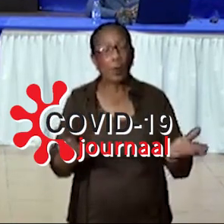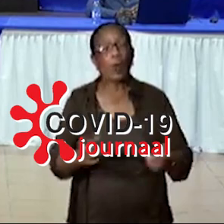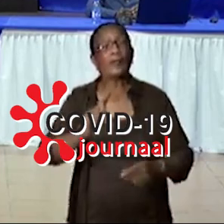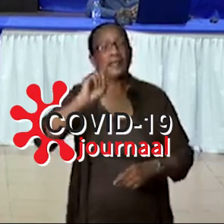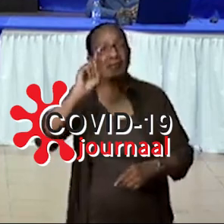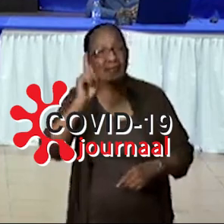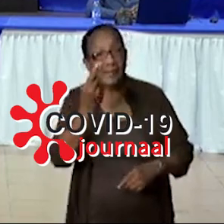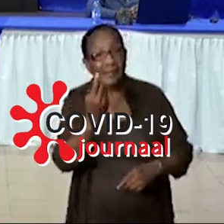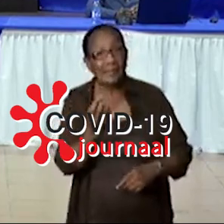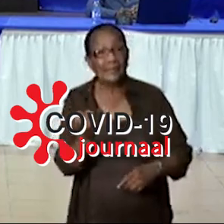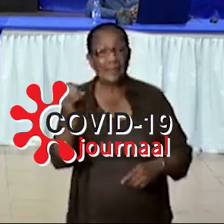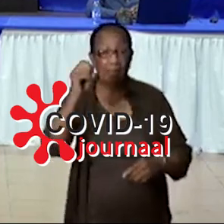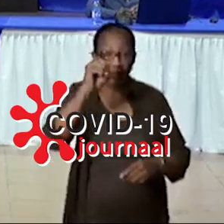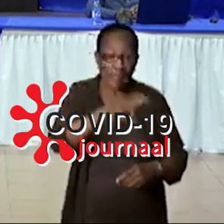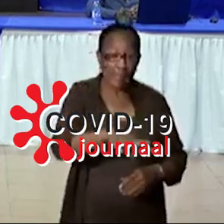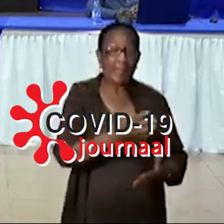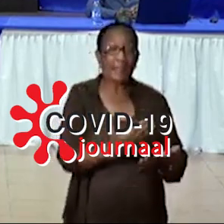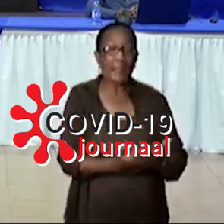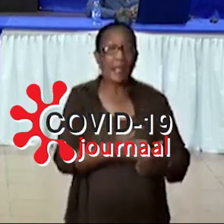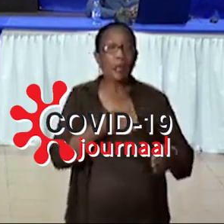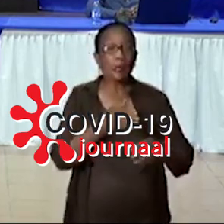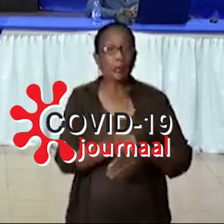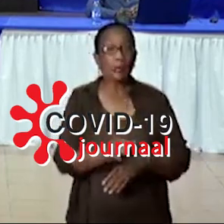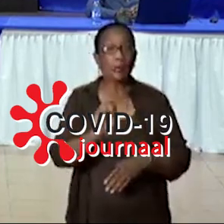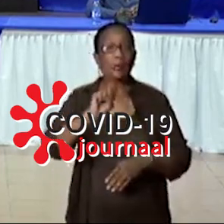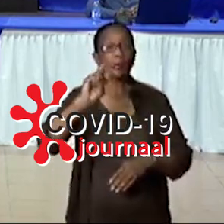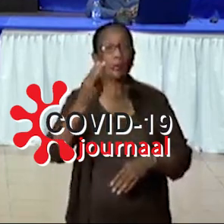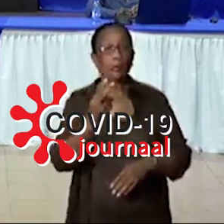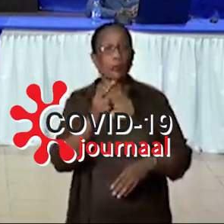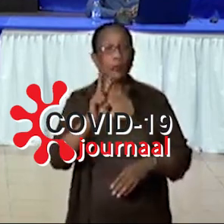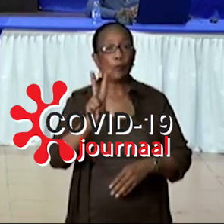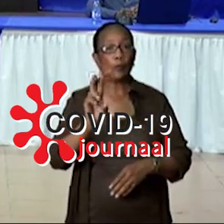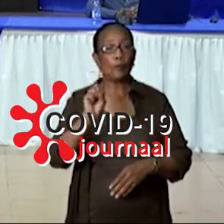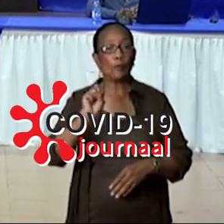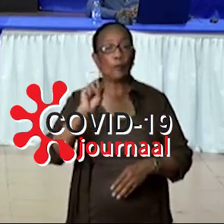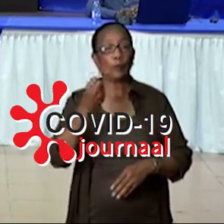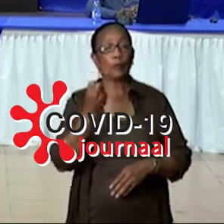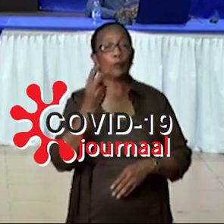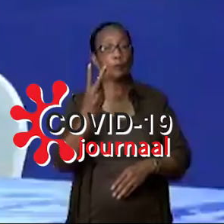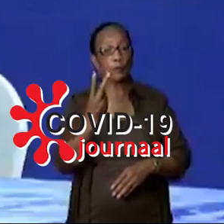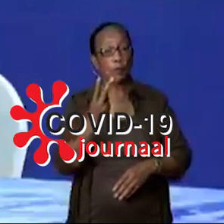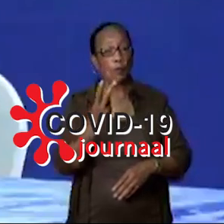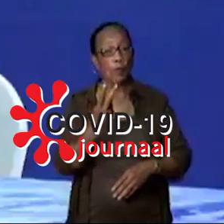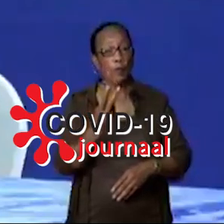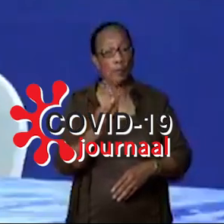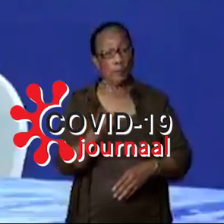eerste inleg in dit fonds door SIFORSU gedaan zal worden. En het bedrag is